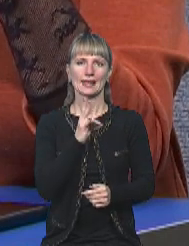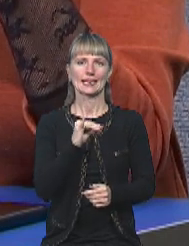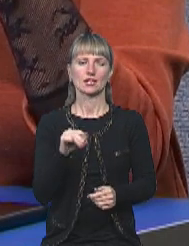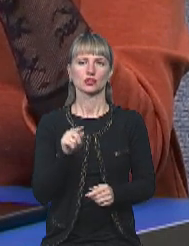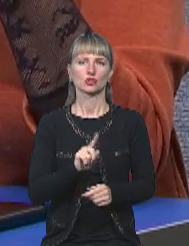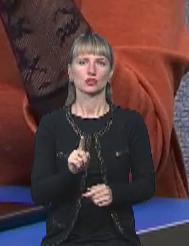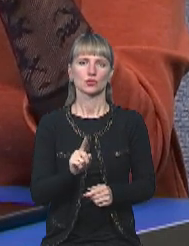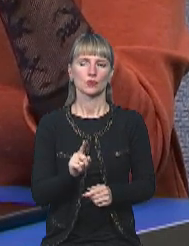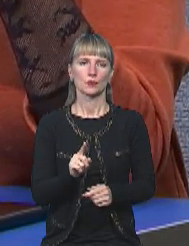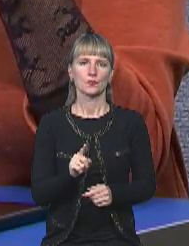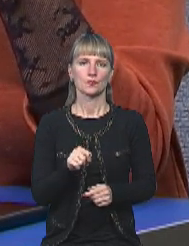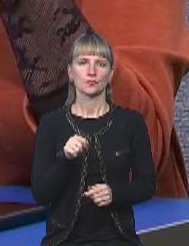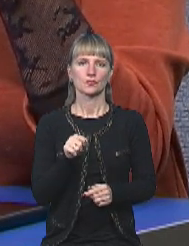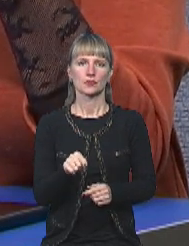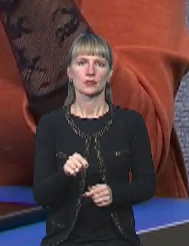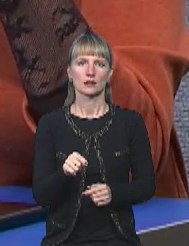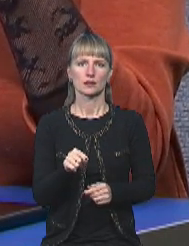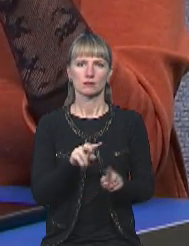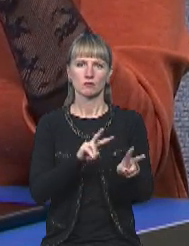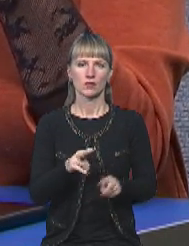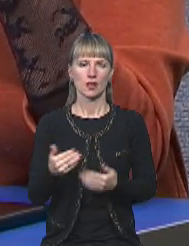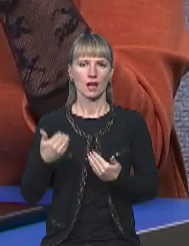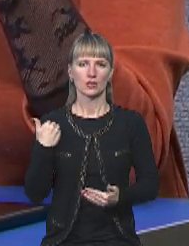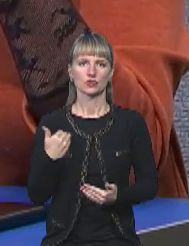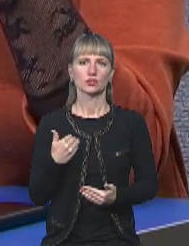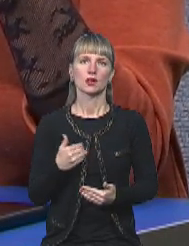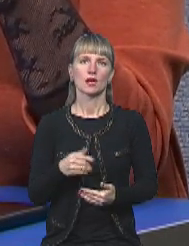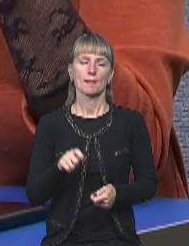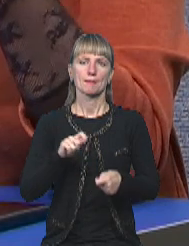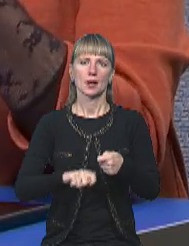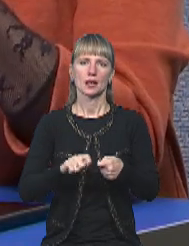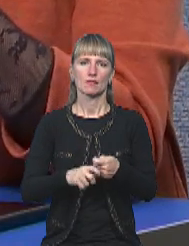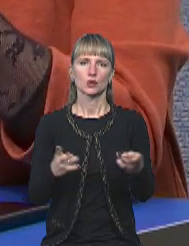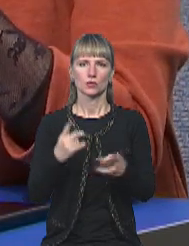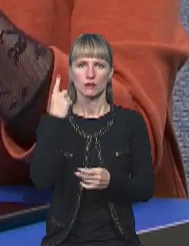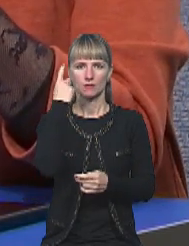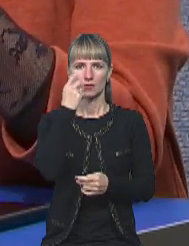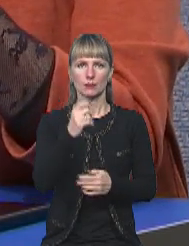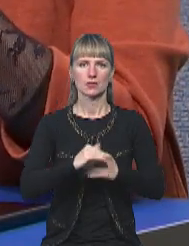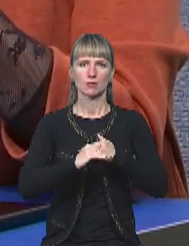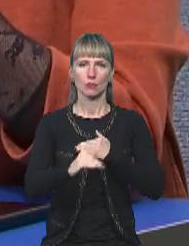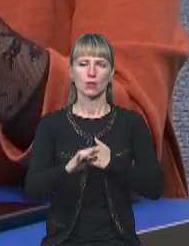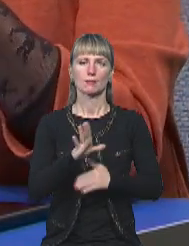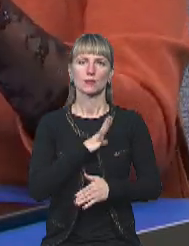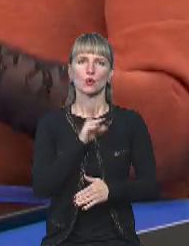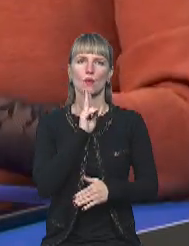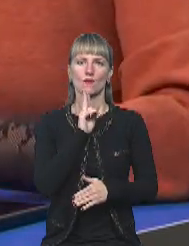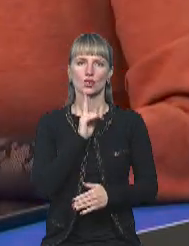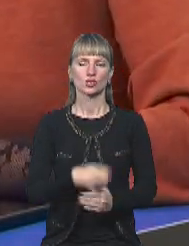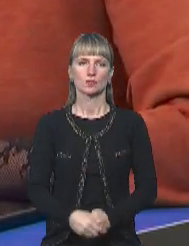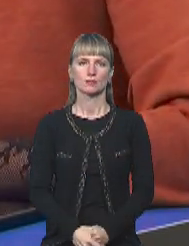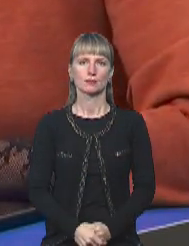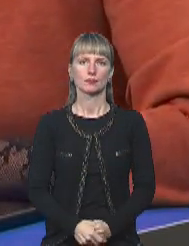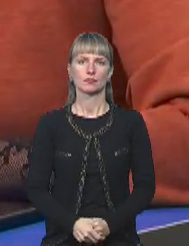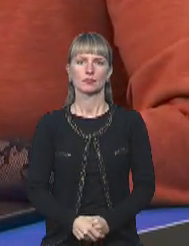ти спрямовував до того на щось інше. Тобто перевіряти інформаційне поле і бути уважною. Оце